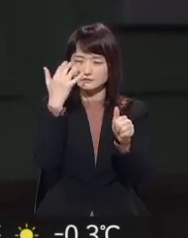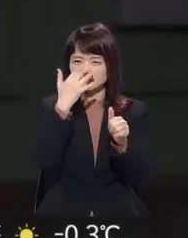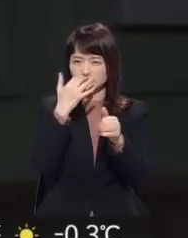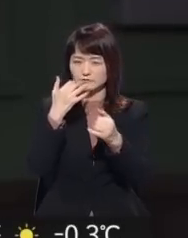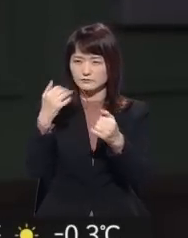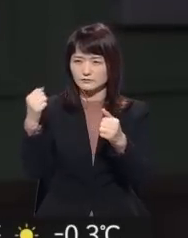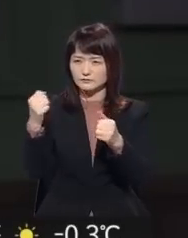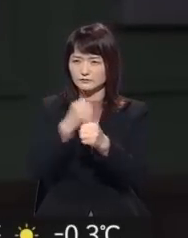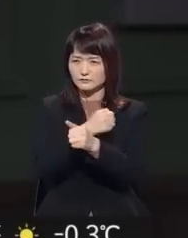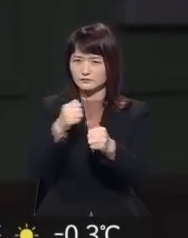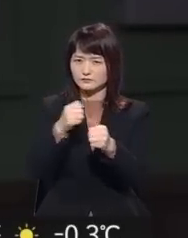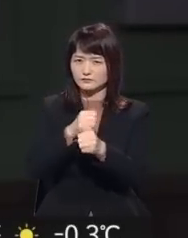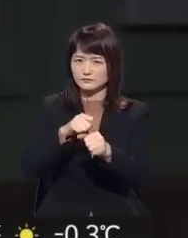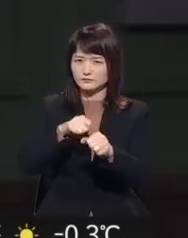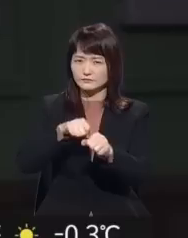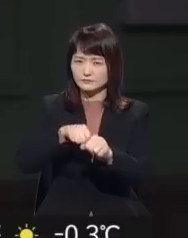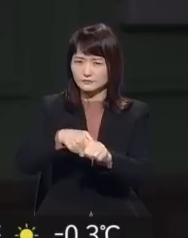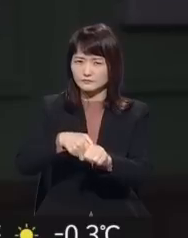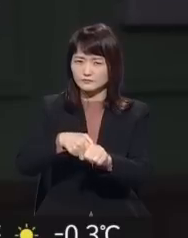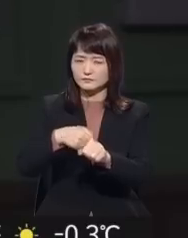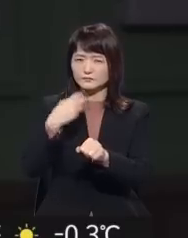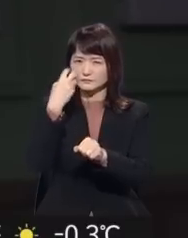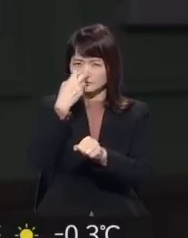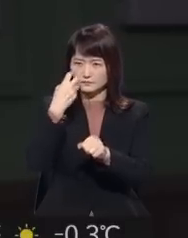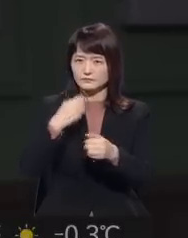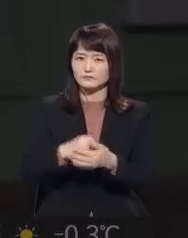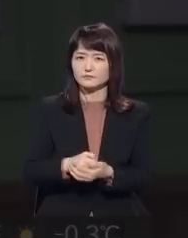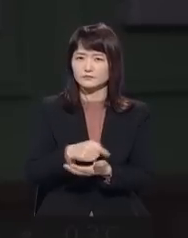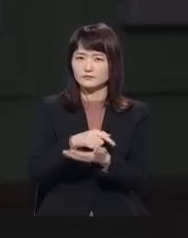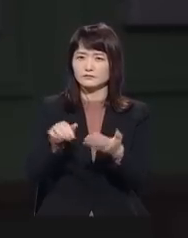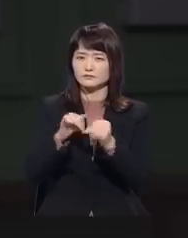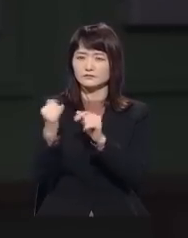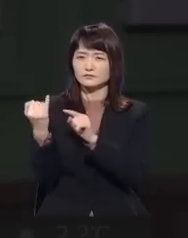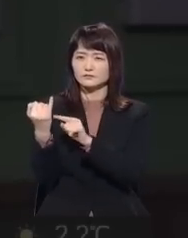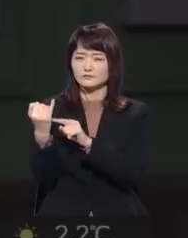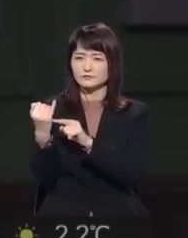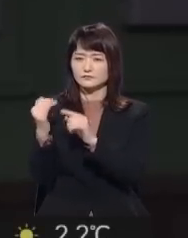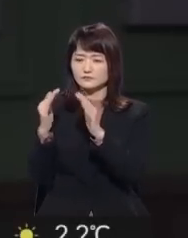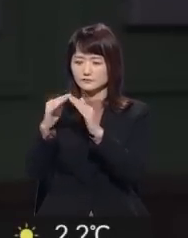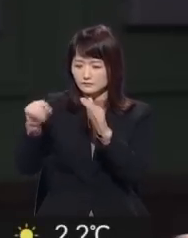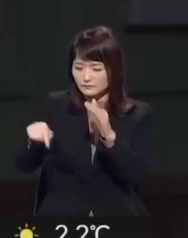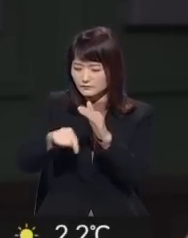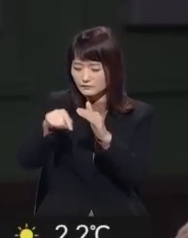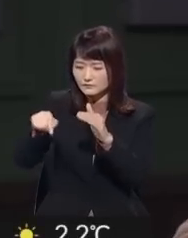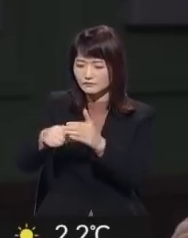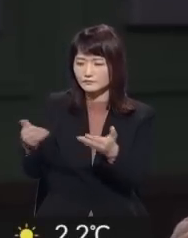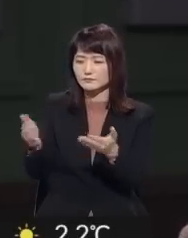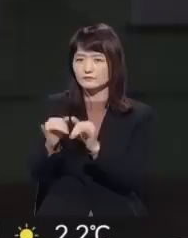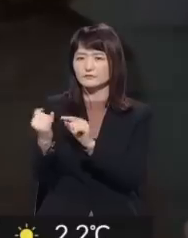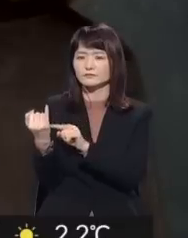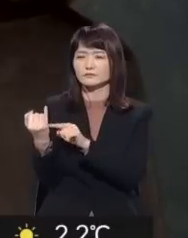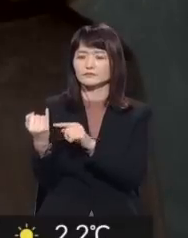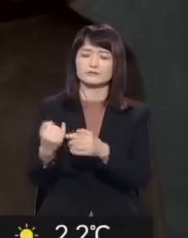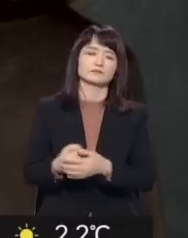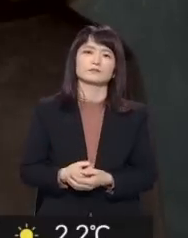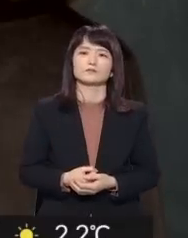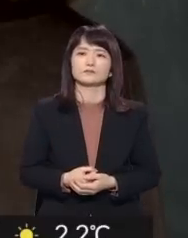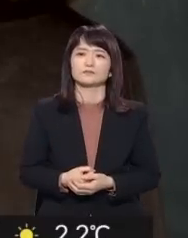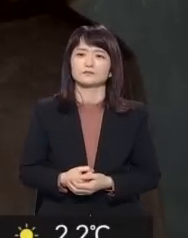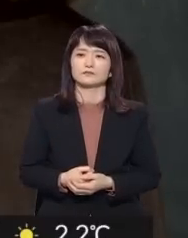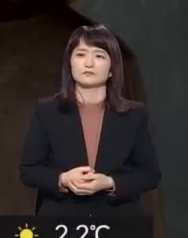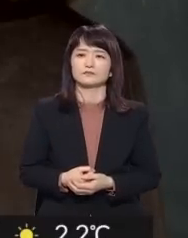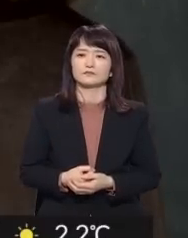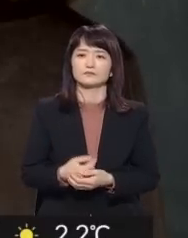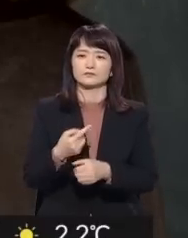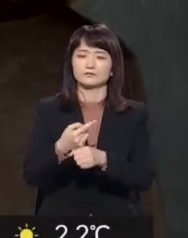처벌법 위반 혐의로 조사를 받고 있는데요이 피해를 입은 건 가사도우미입니다 이사장이 지난해 10월에 피해자를 가사도우미로